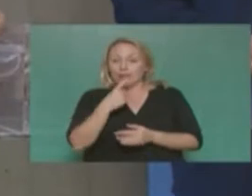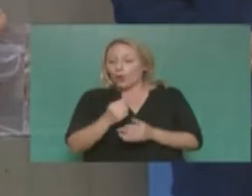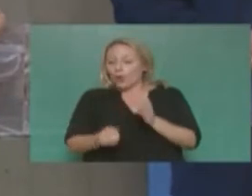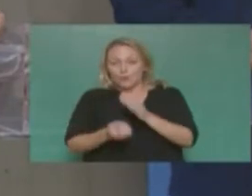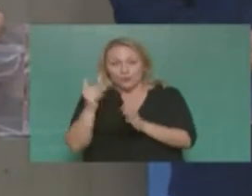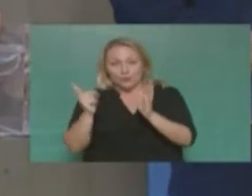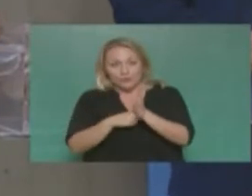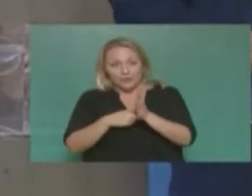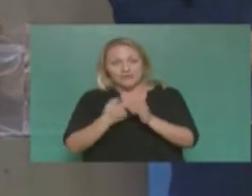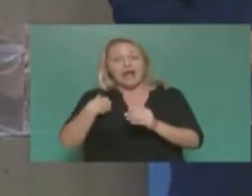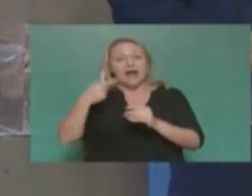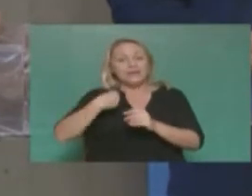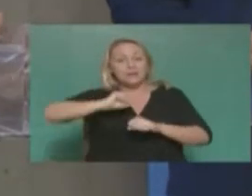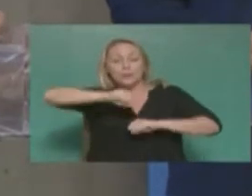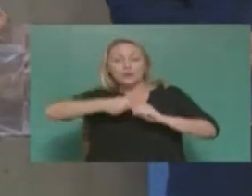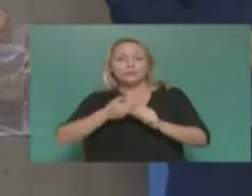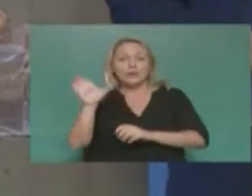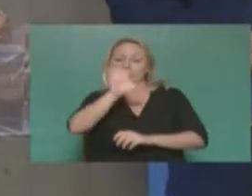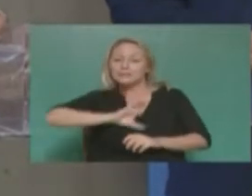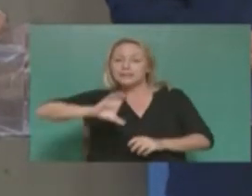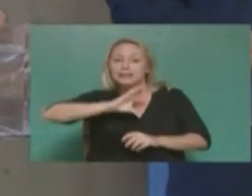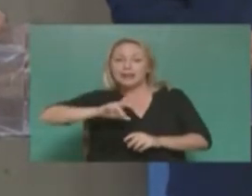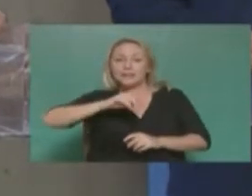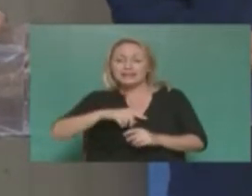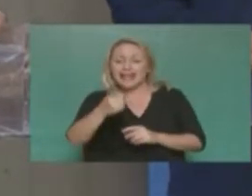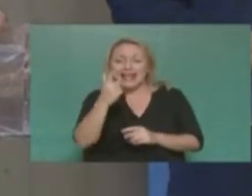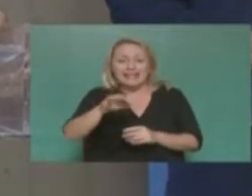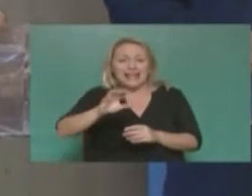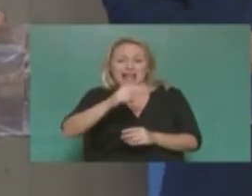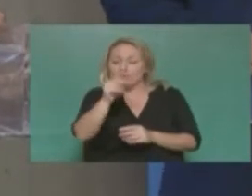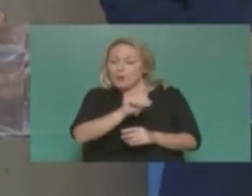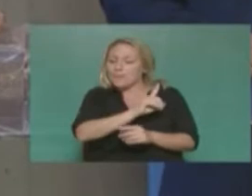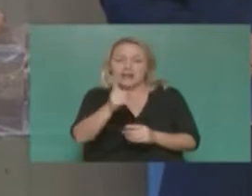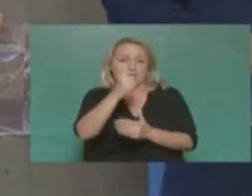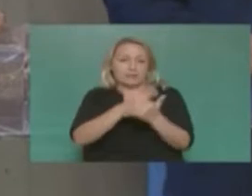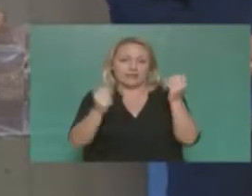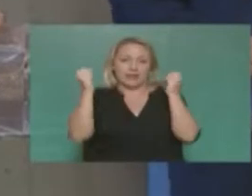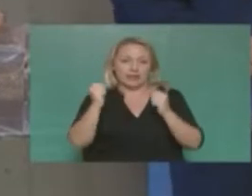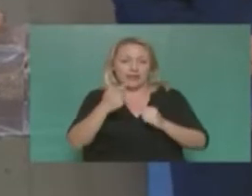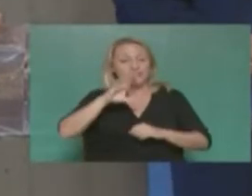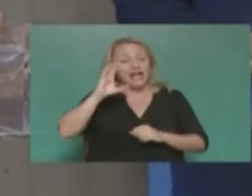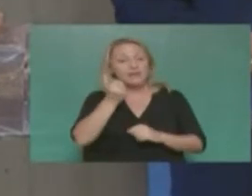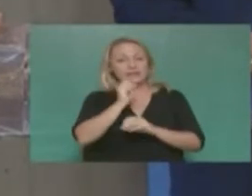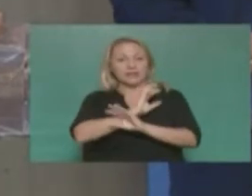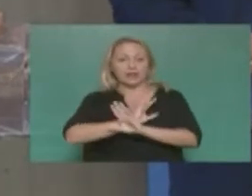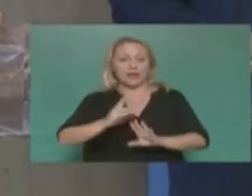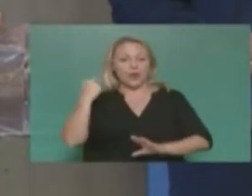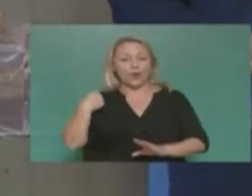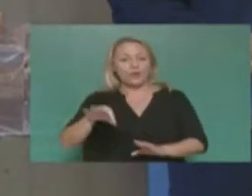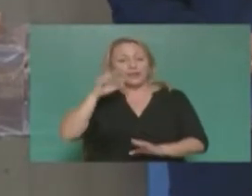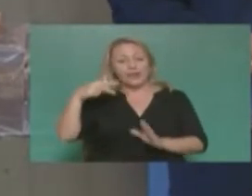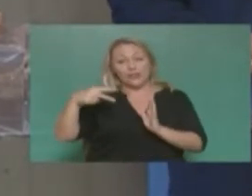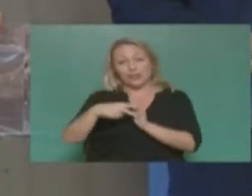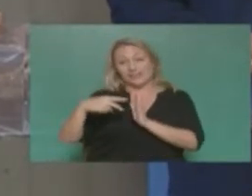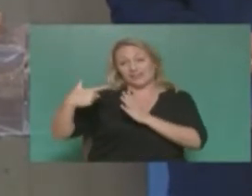ότι κυνηγάμε και δεν αφήνουμε ούτε ευρώ να πέσει παρακάτω. Είμαστε πάρα πολύ αυστηροί. Ο Δήμος Σαλονίκης από το 2007